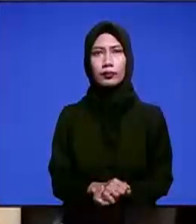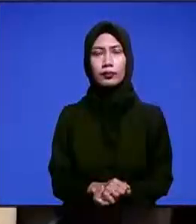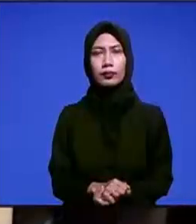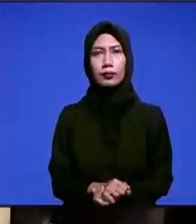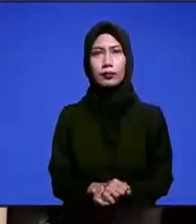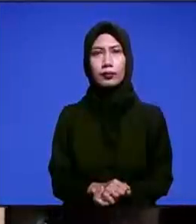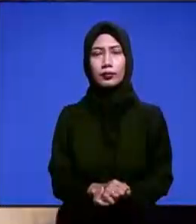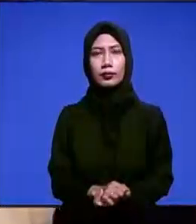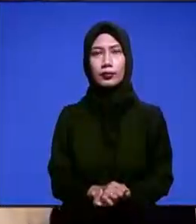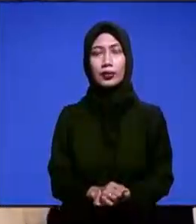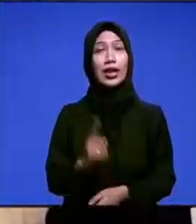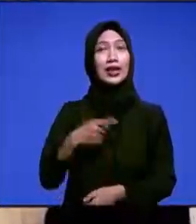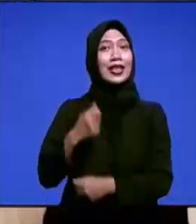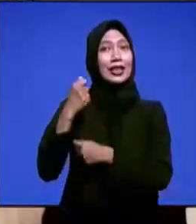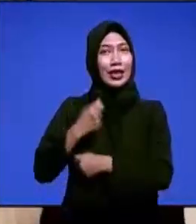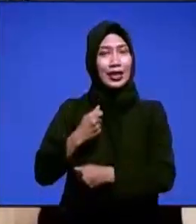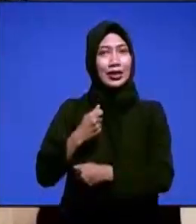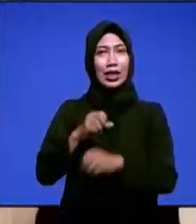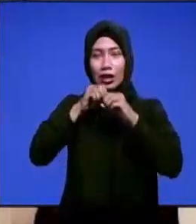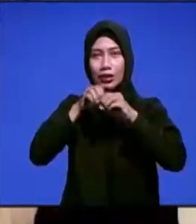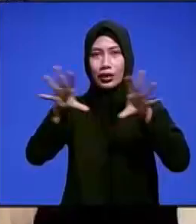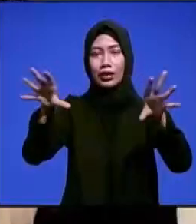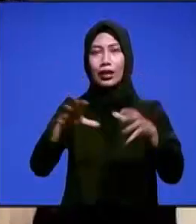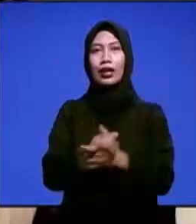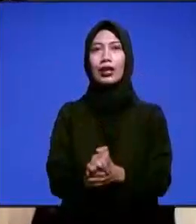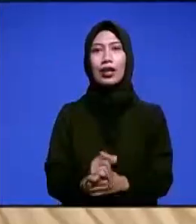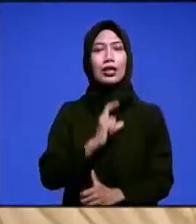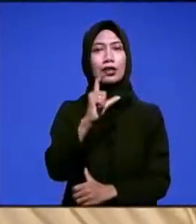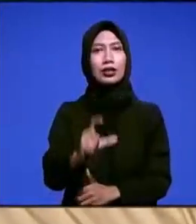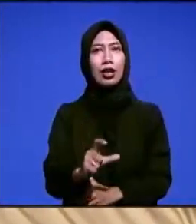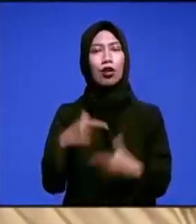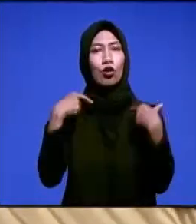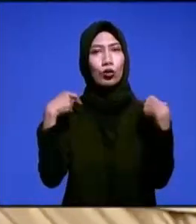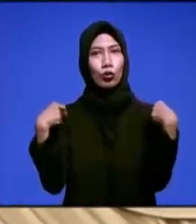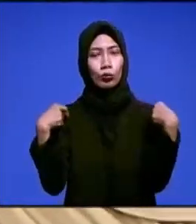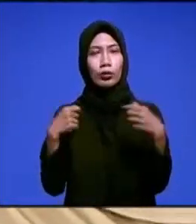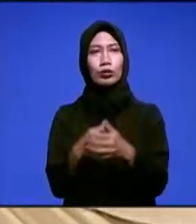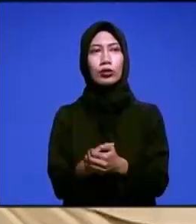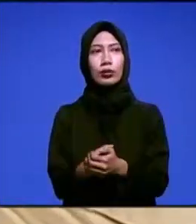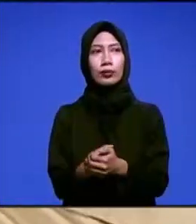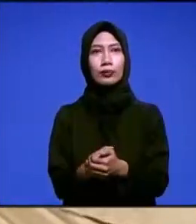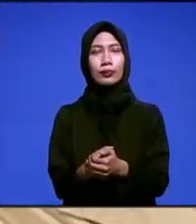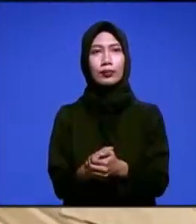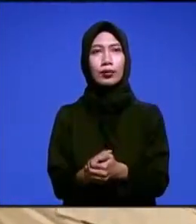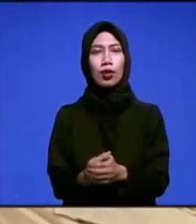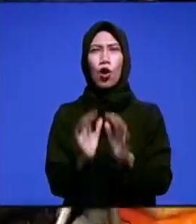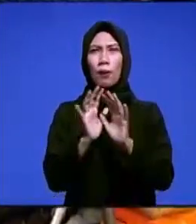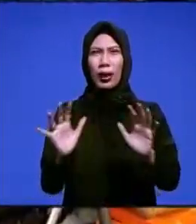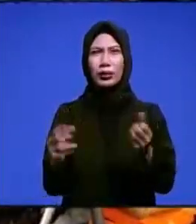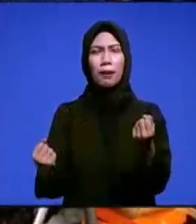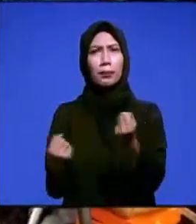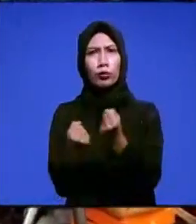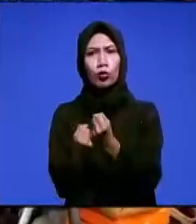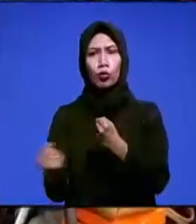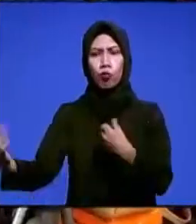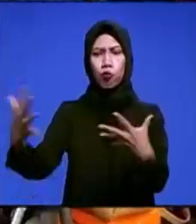Masih dari Tasikmalaya, deklarasi bakal Cabub Tasikmalaya Aziz Rismaya Mahfud, Haris Sanjaya, dihadiri ratusan simpatisan dan